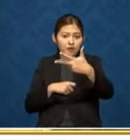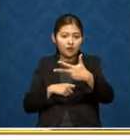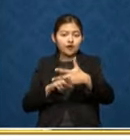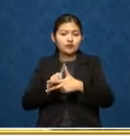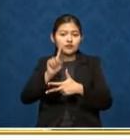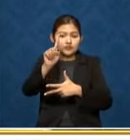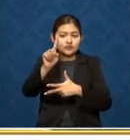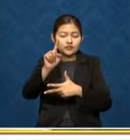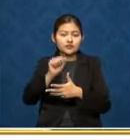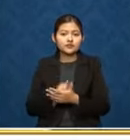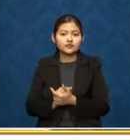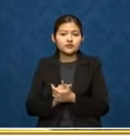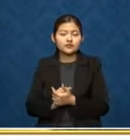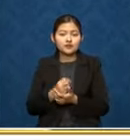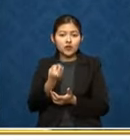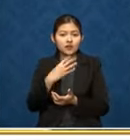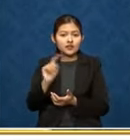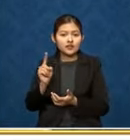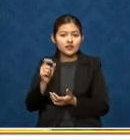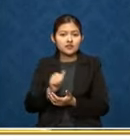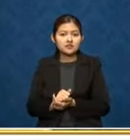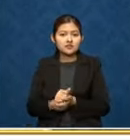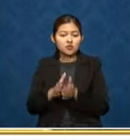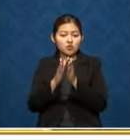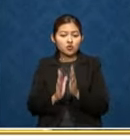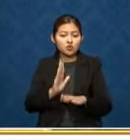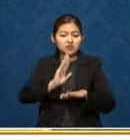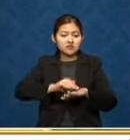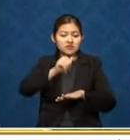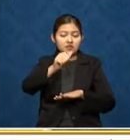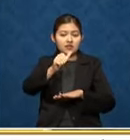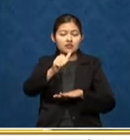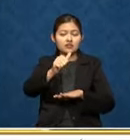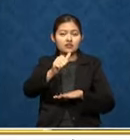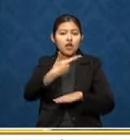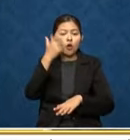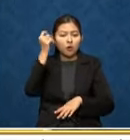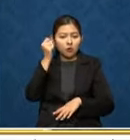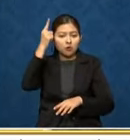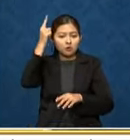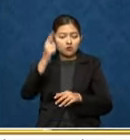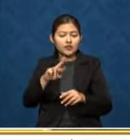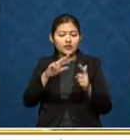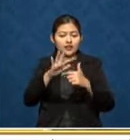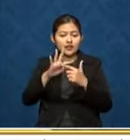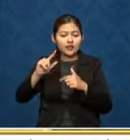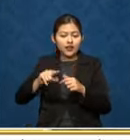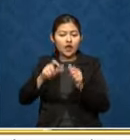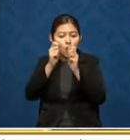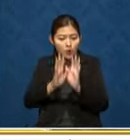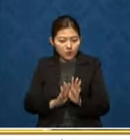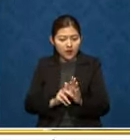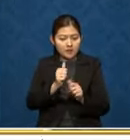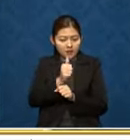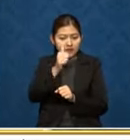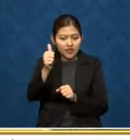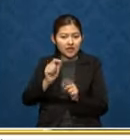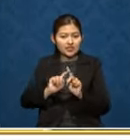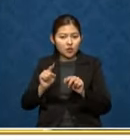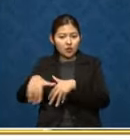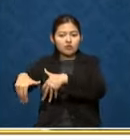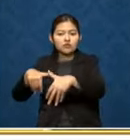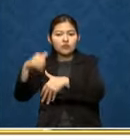แรกคือการอ้างว่ามีแต่เพียงผู้เชี่ยวชาญเท่านั้นที่เข้าใจในการร่างรัฐธรรมนูญประชาชนไม่ได้